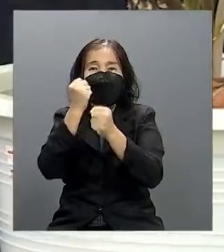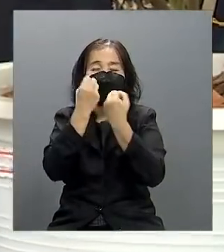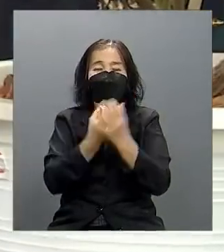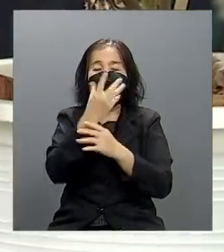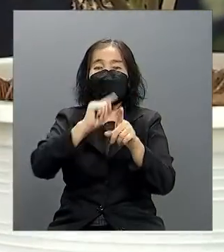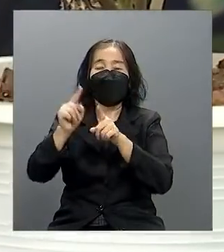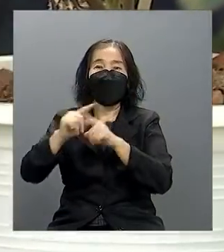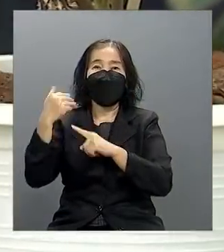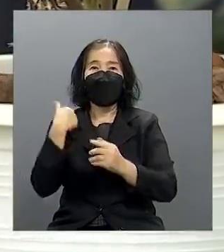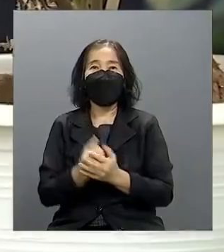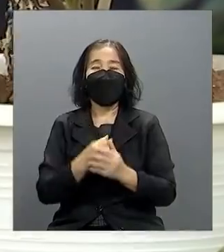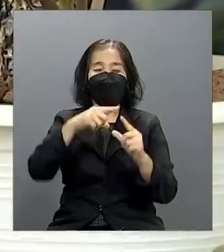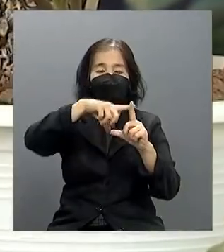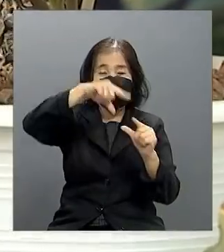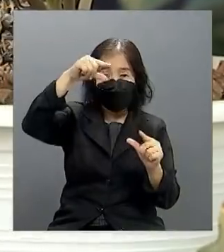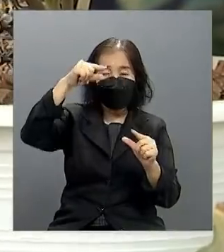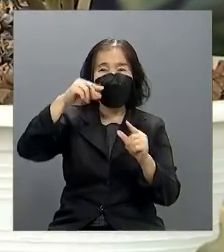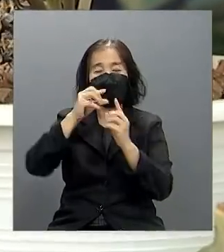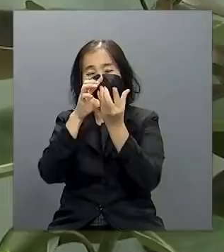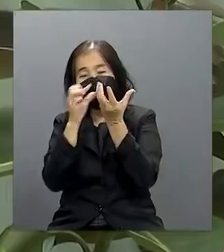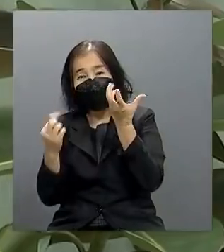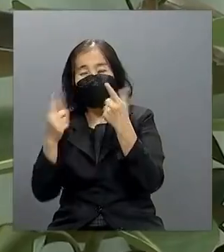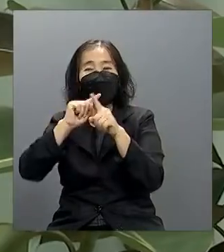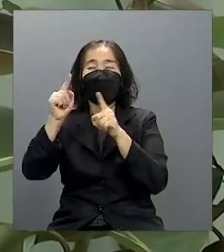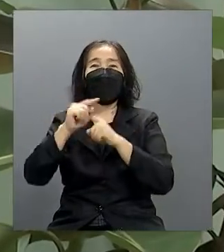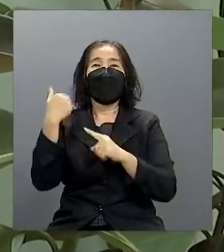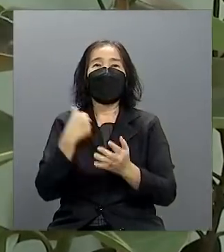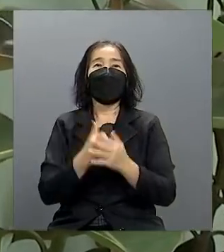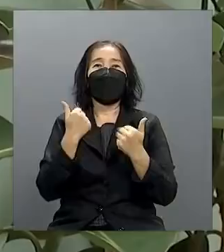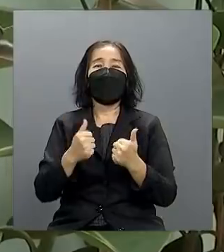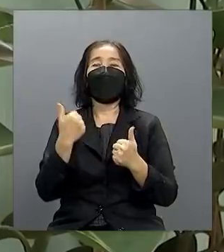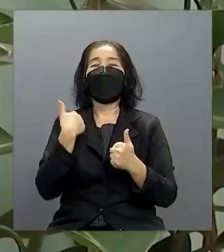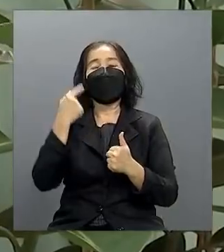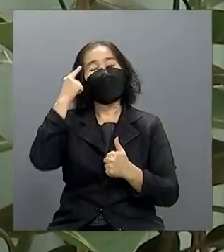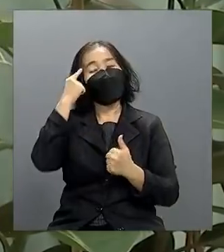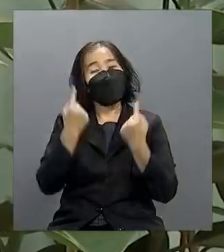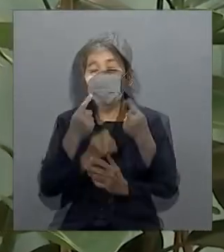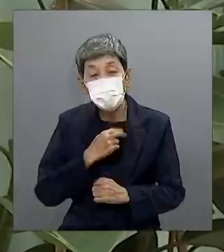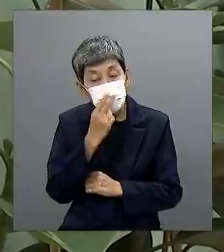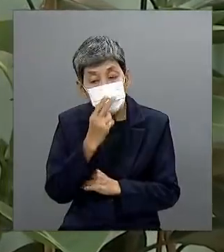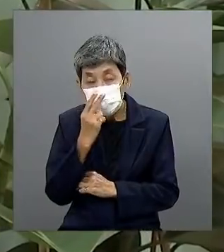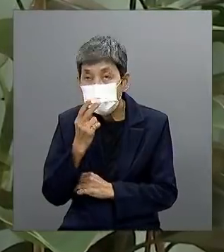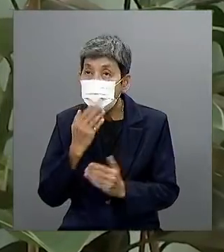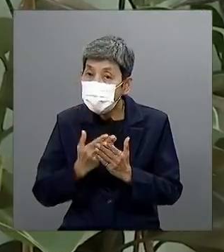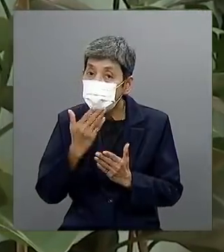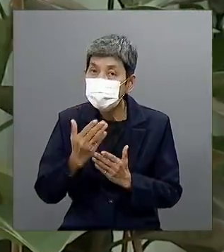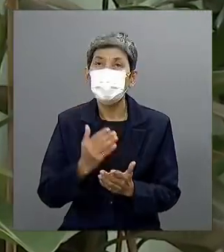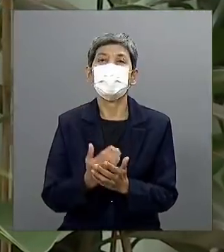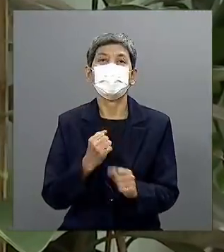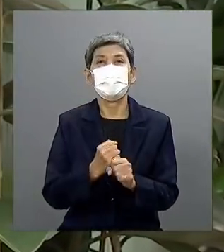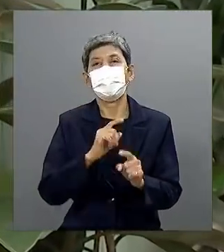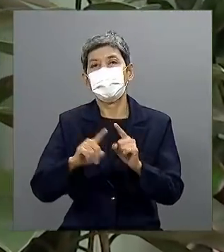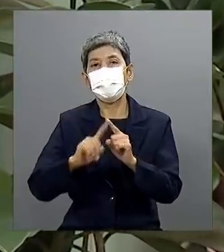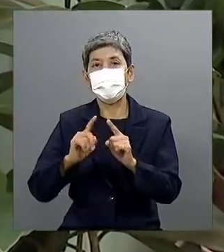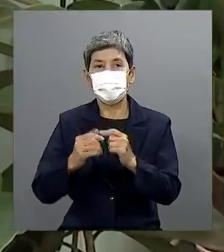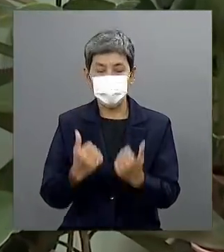ประดับไม้ด่างเพิ่มขึ้นมานะคะก็ถือว่าเป็นทางเลือกให้กับลูกค้านั่นเองนะคะจะได้มีหลากหลายสายพันธุ์ค่ะ